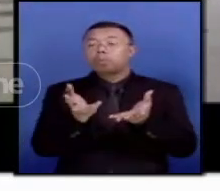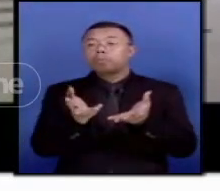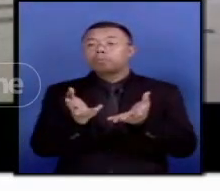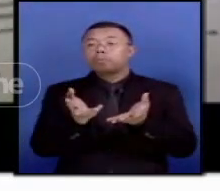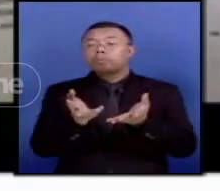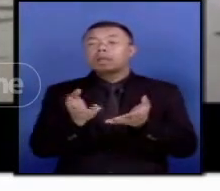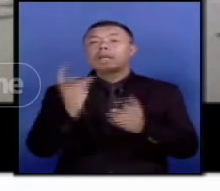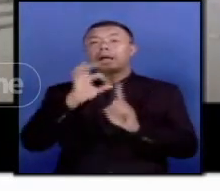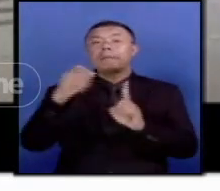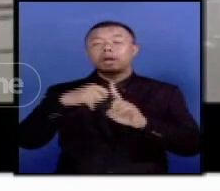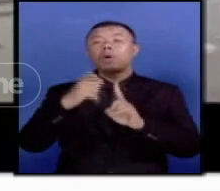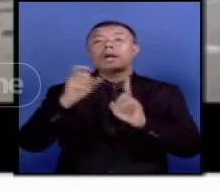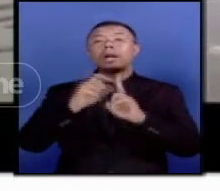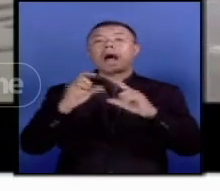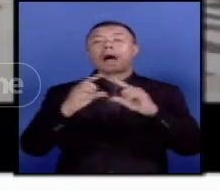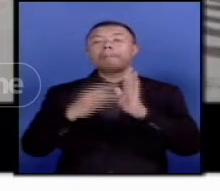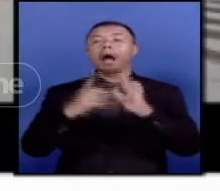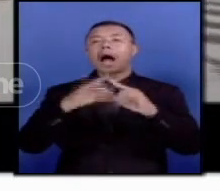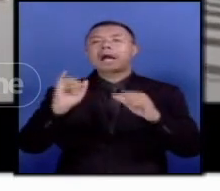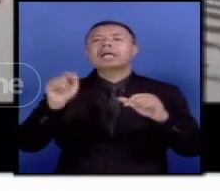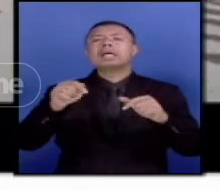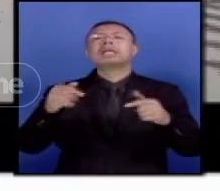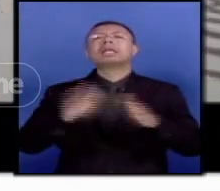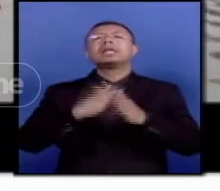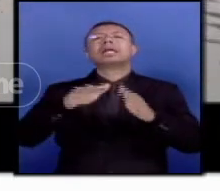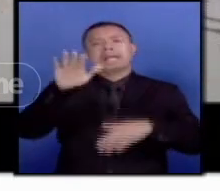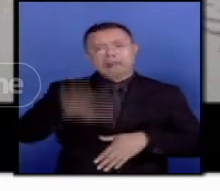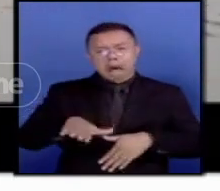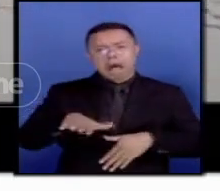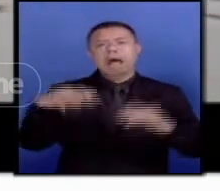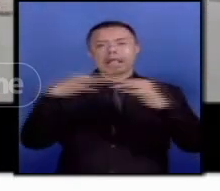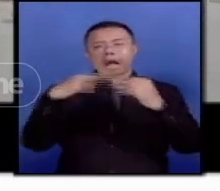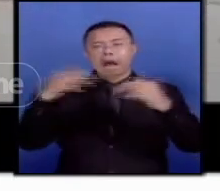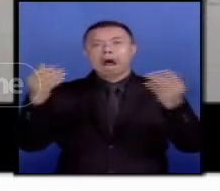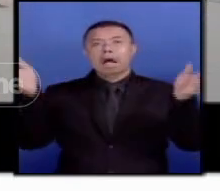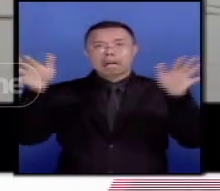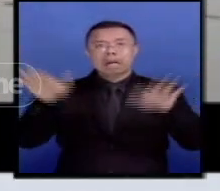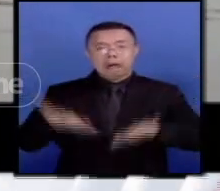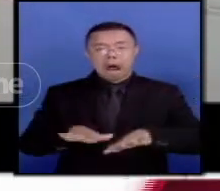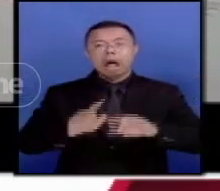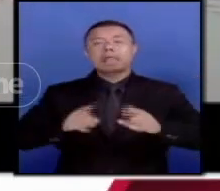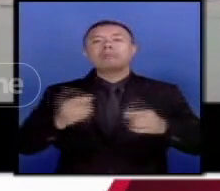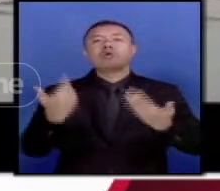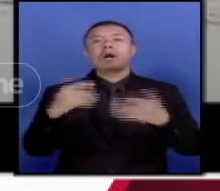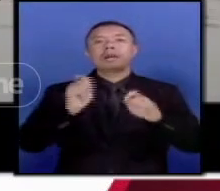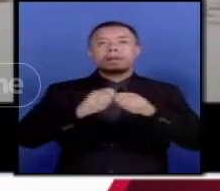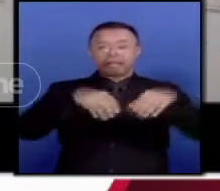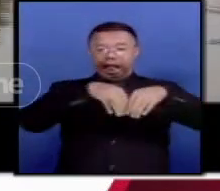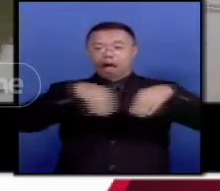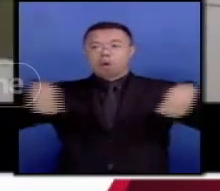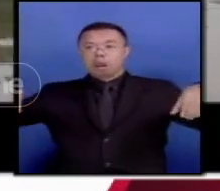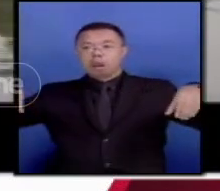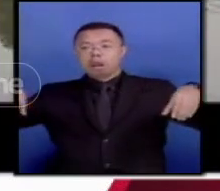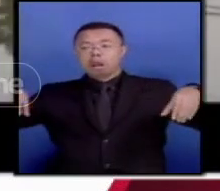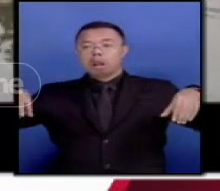diperiksa utama ini merupakan kontur tanahnya memang rendah namun semenjak didirikannya tanggul sudah